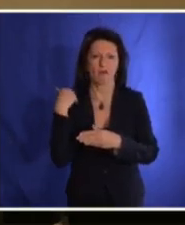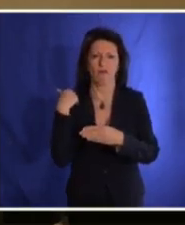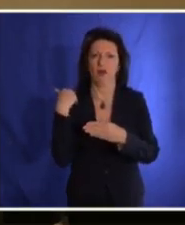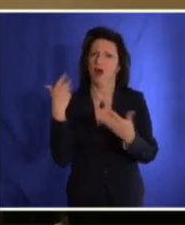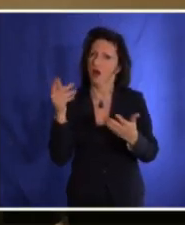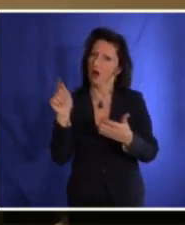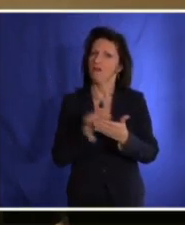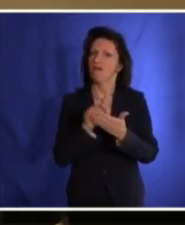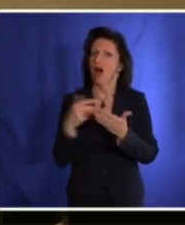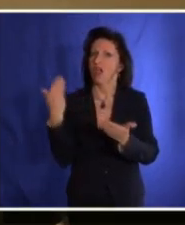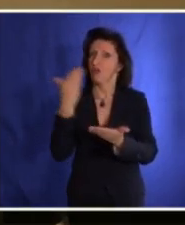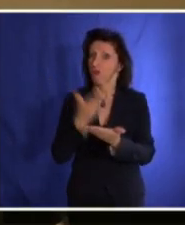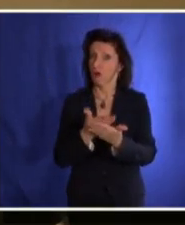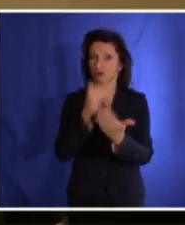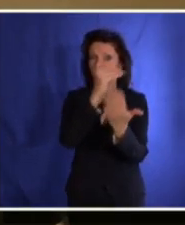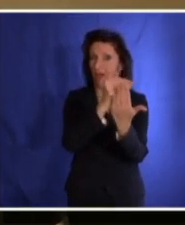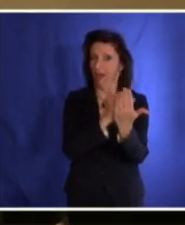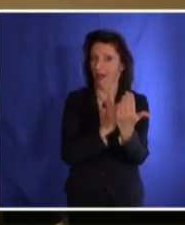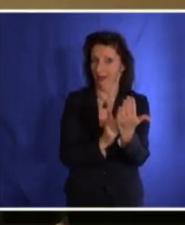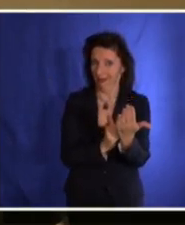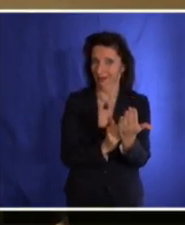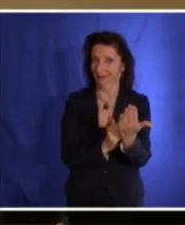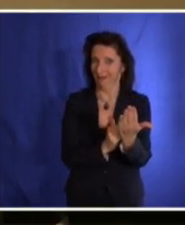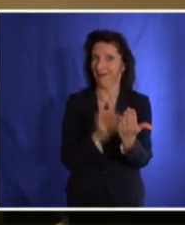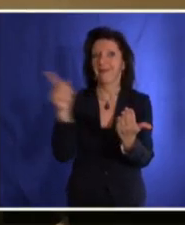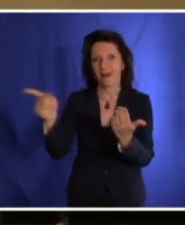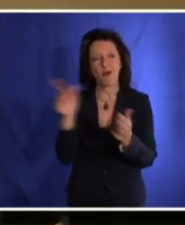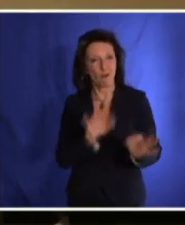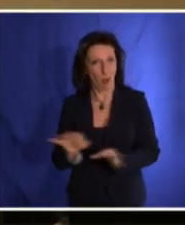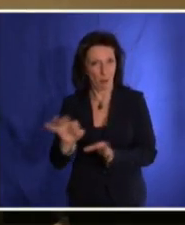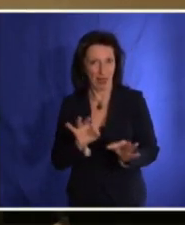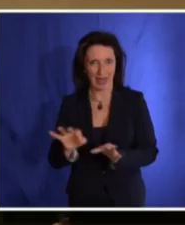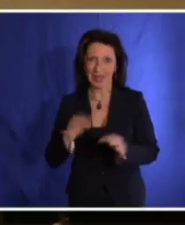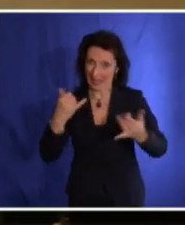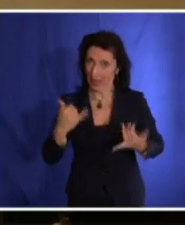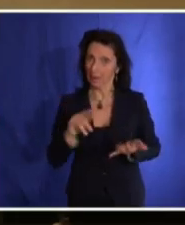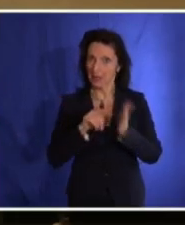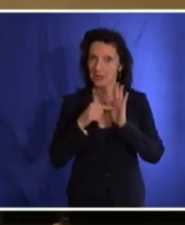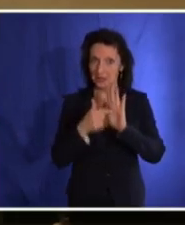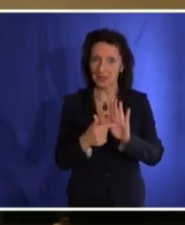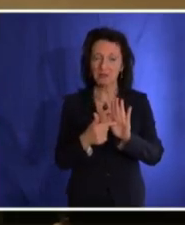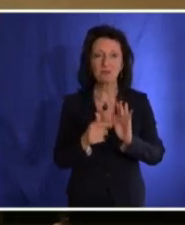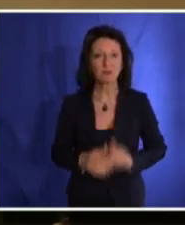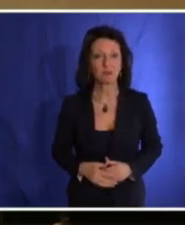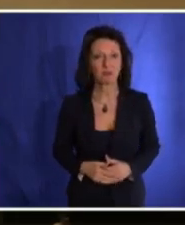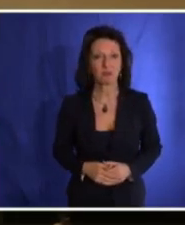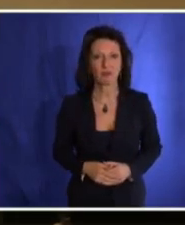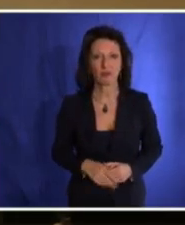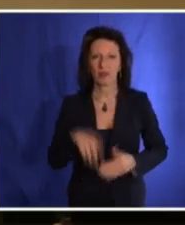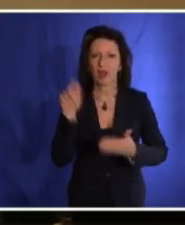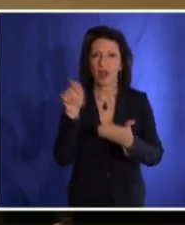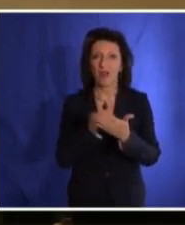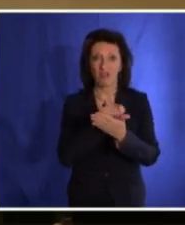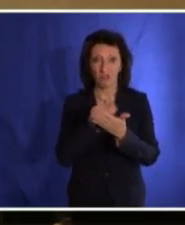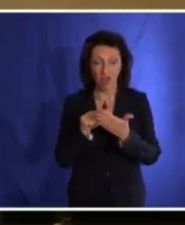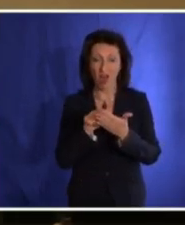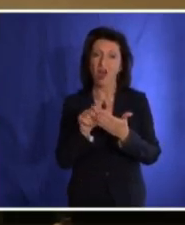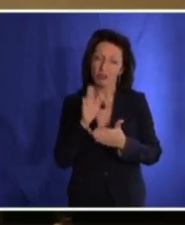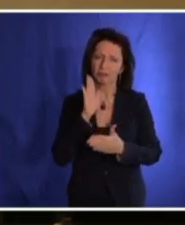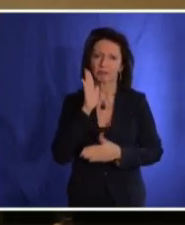dieses Wahlvorschlages, den ich nun präsentieren darf. Die Wahlen sind in geheimer